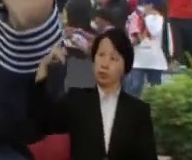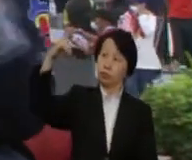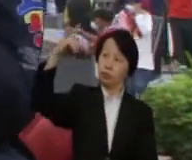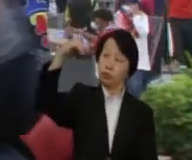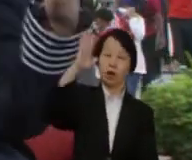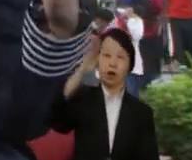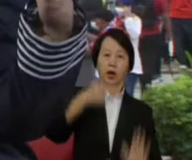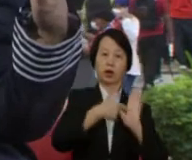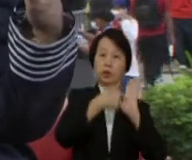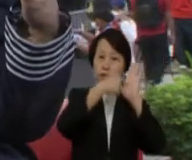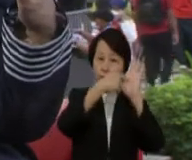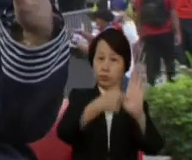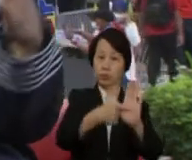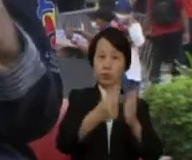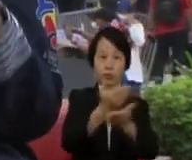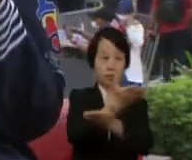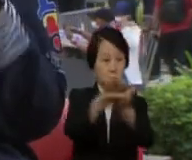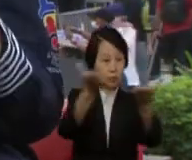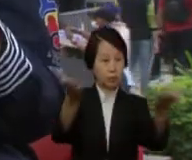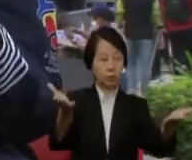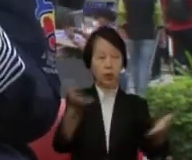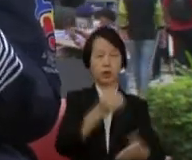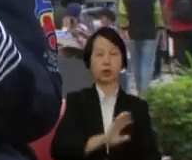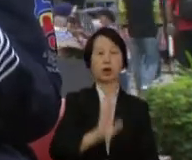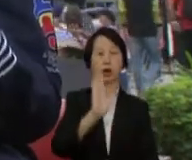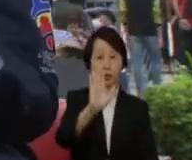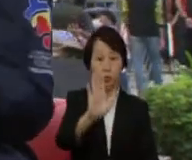akan dipertontonkan kepada khalayak. Dan